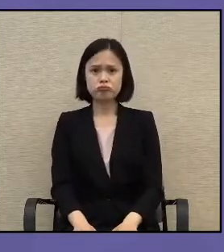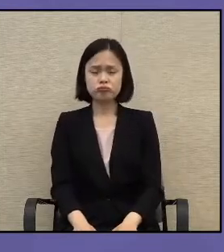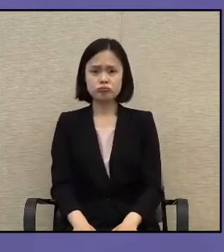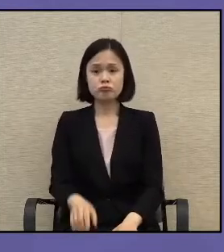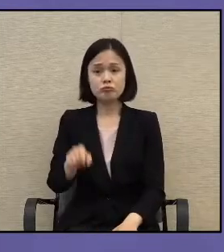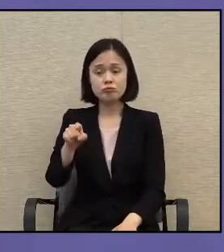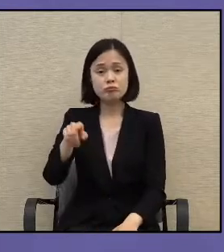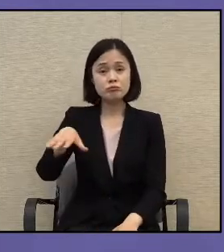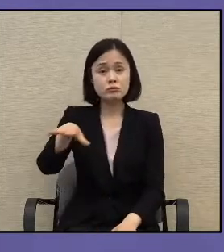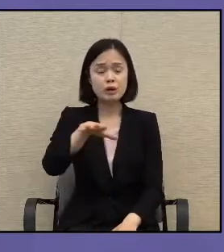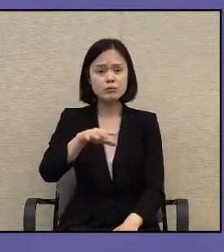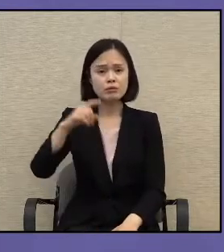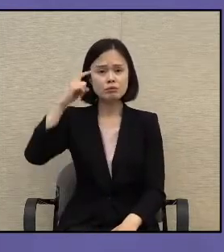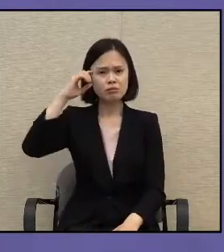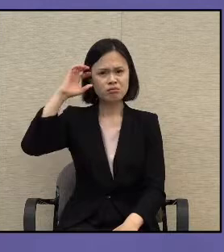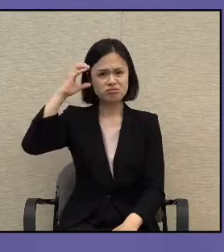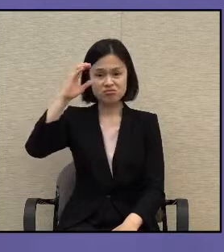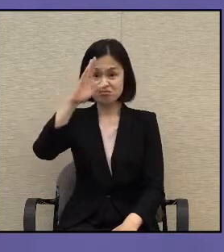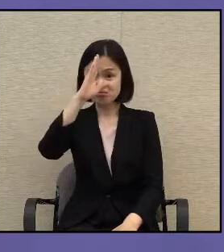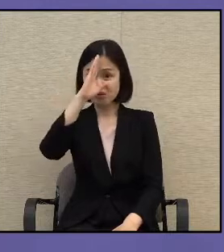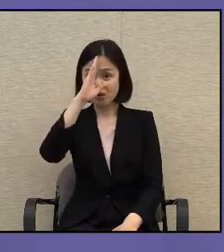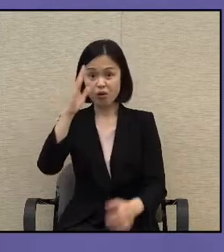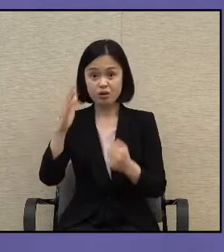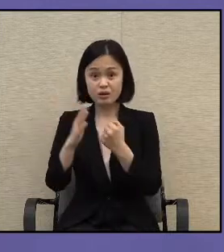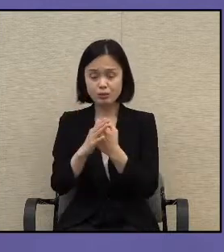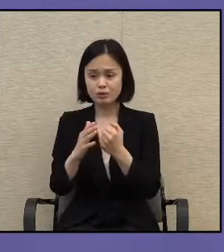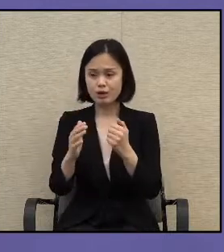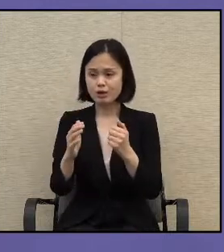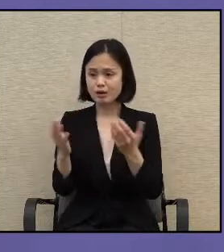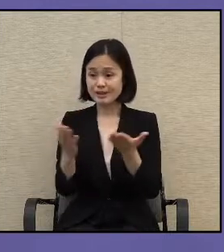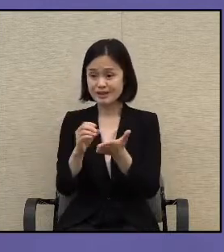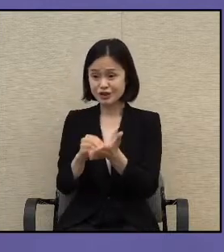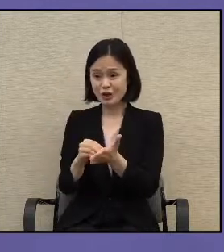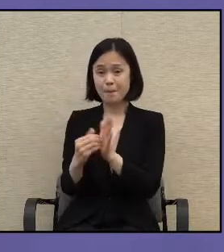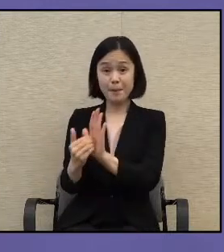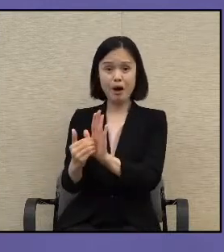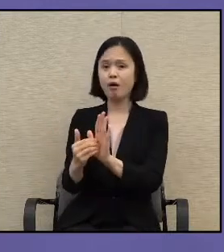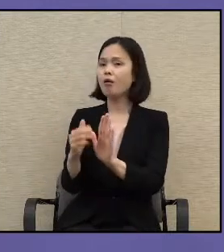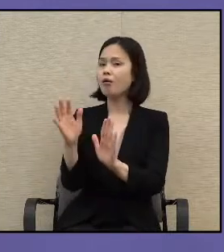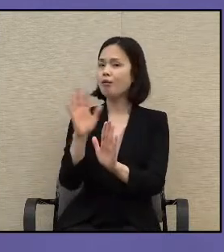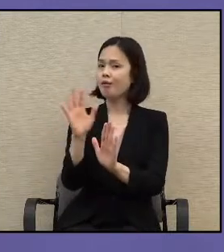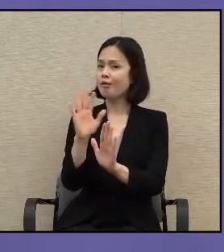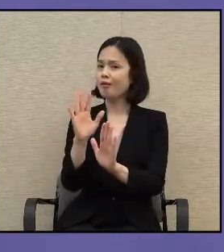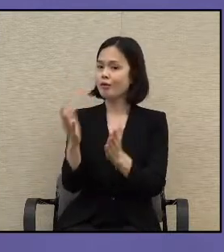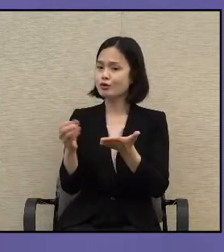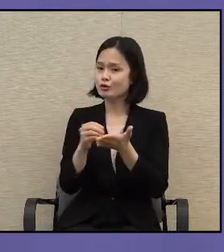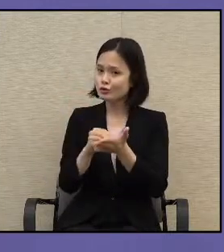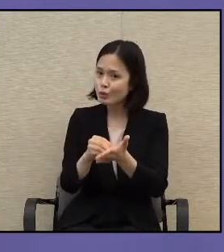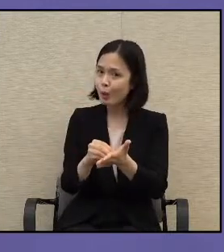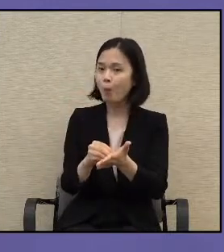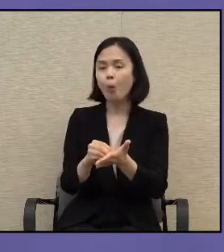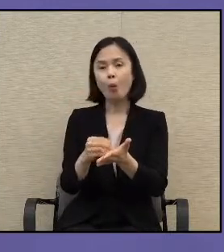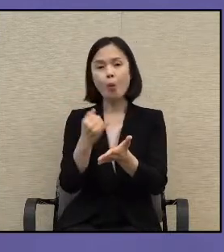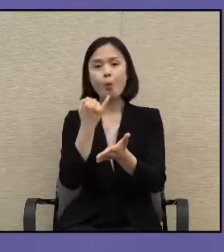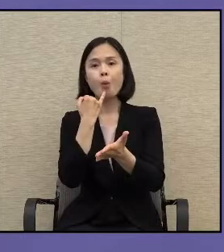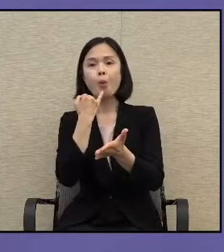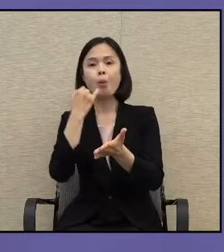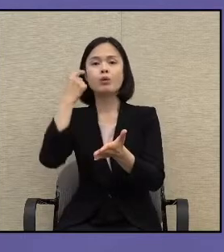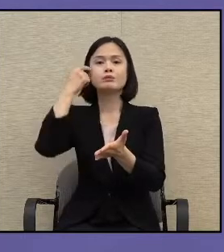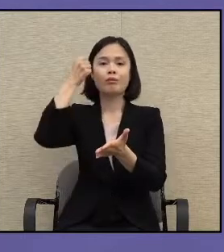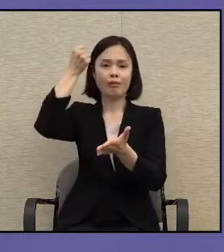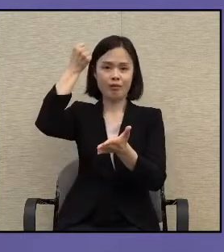사유가 된다라거나 하지 않을 수도 있겠다라는 이야기를 이제 합니다. 그리고 이렇게